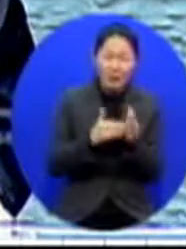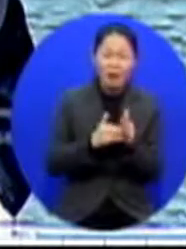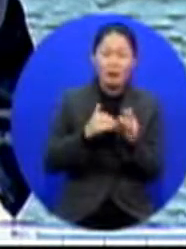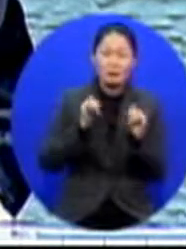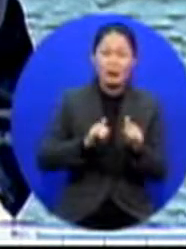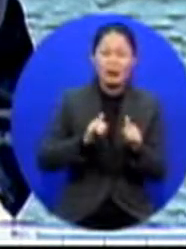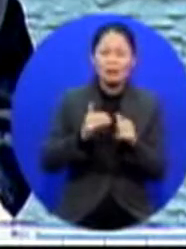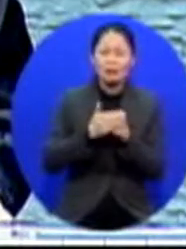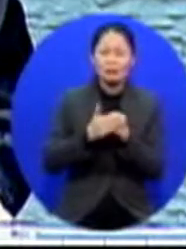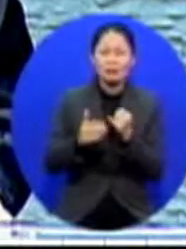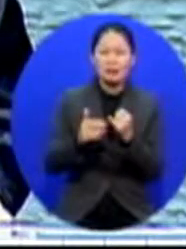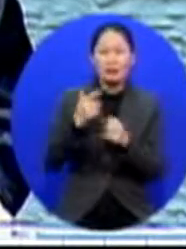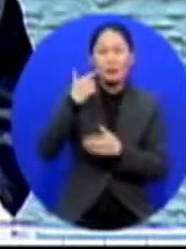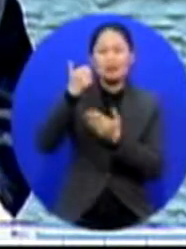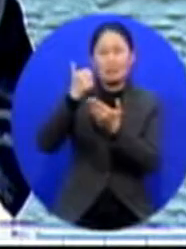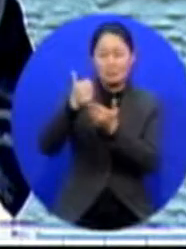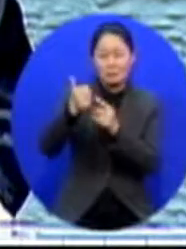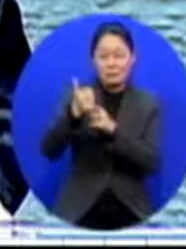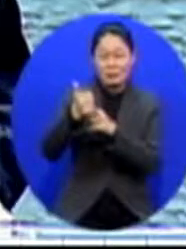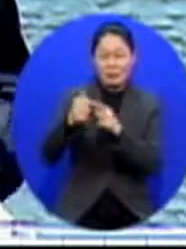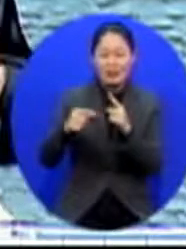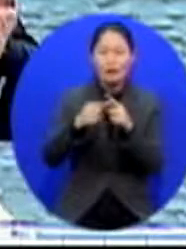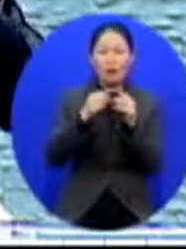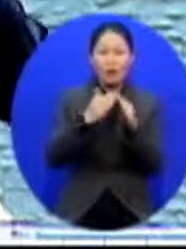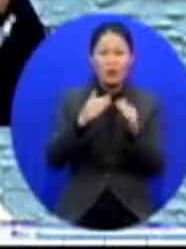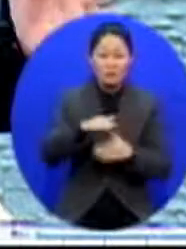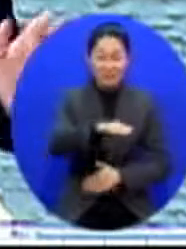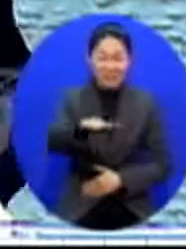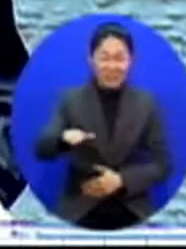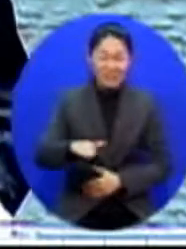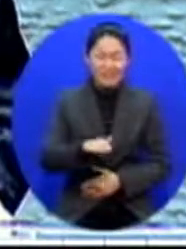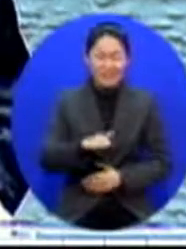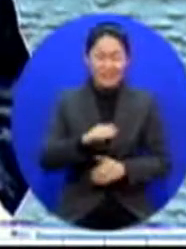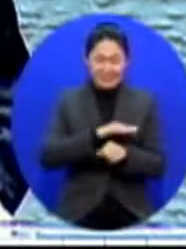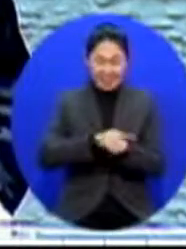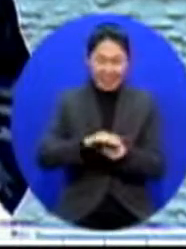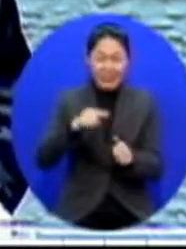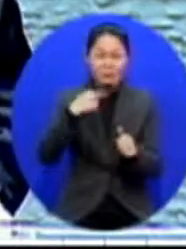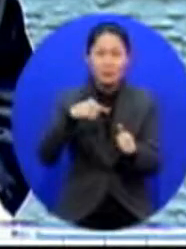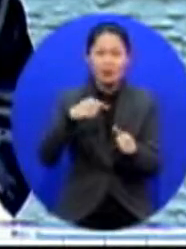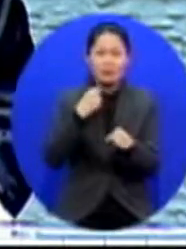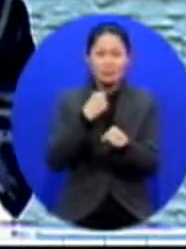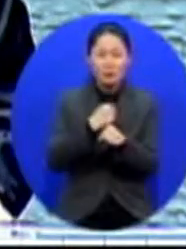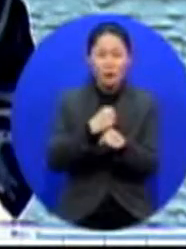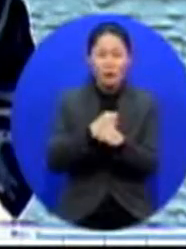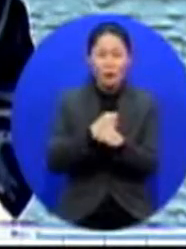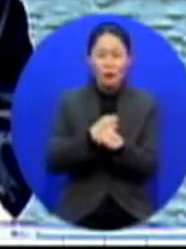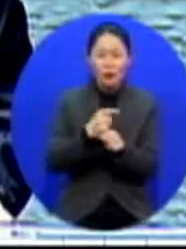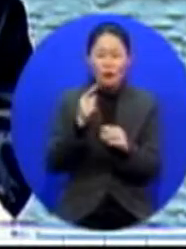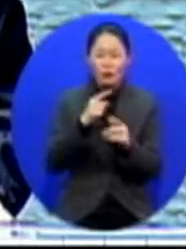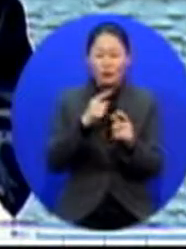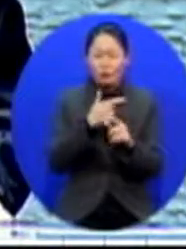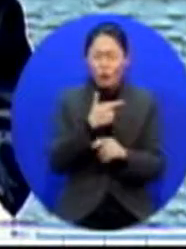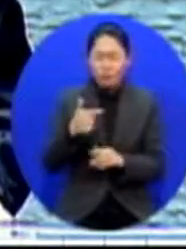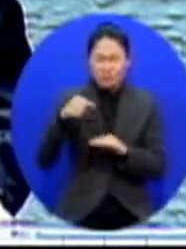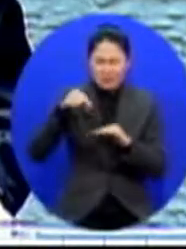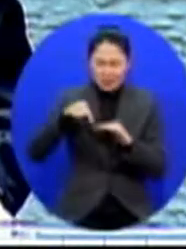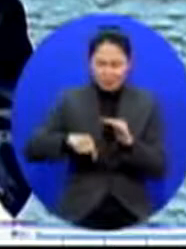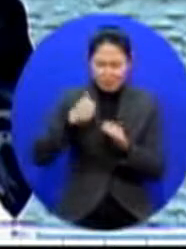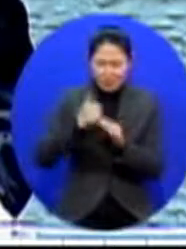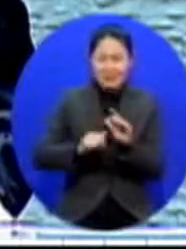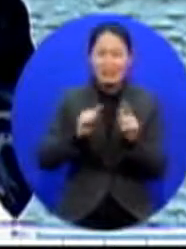교인들을 좀 잘 말씀을 해서 너무 깊이 빠지지 않도록 해 달라는 간곡한 권면을 듣고